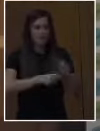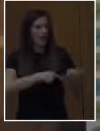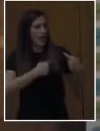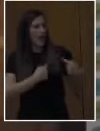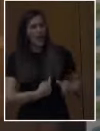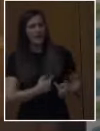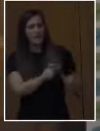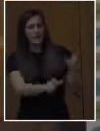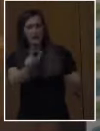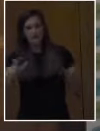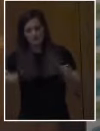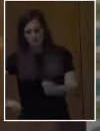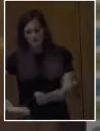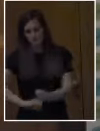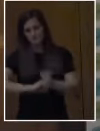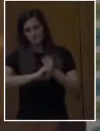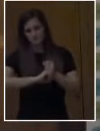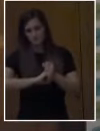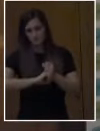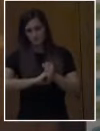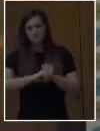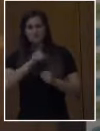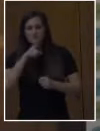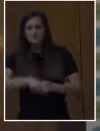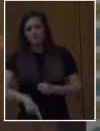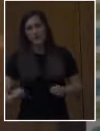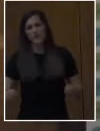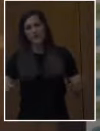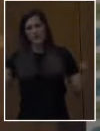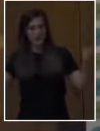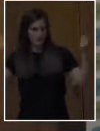οποίοι υποστηρίζουν αυτήν τη δράση.